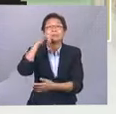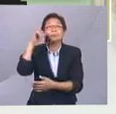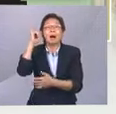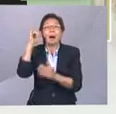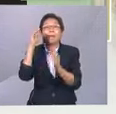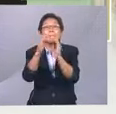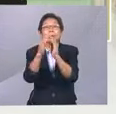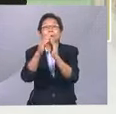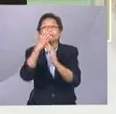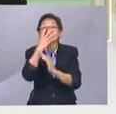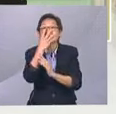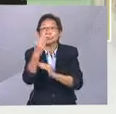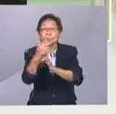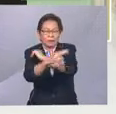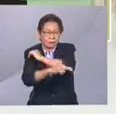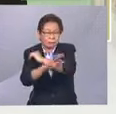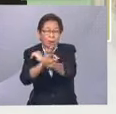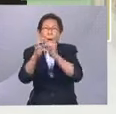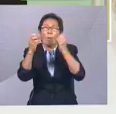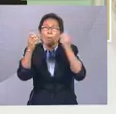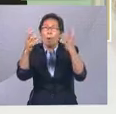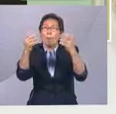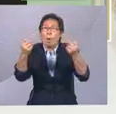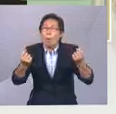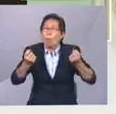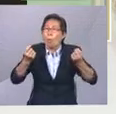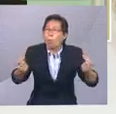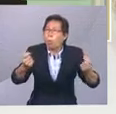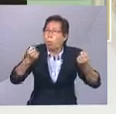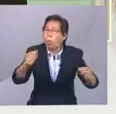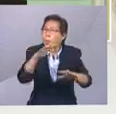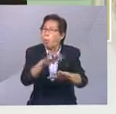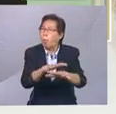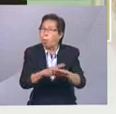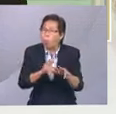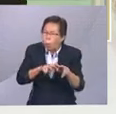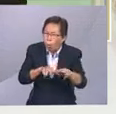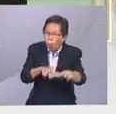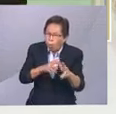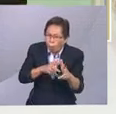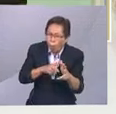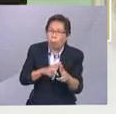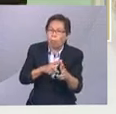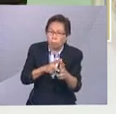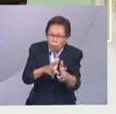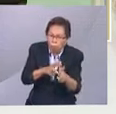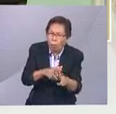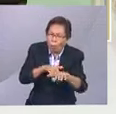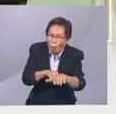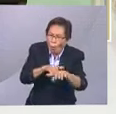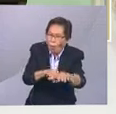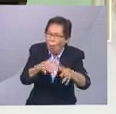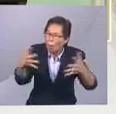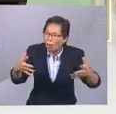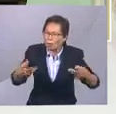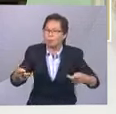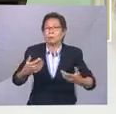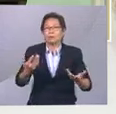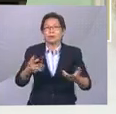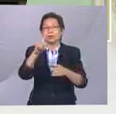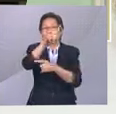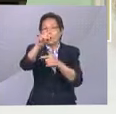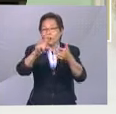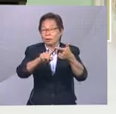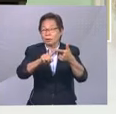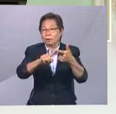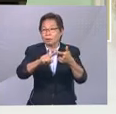di Bandar Seremban banyak cerita soal yang kedua adik ke ini cranes sektor-sektor yang dibenarkan